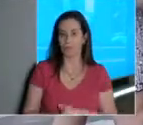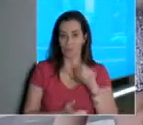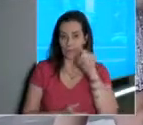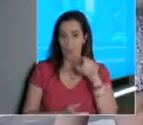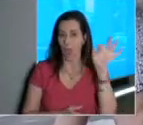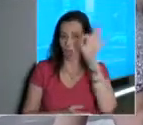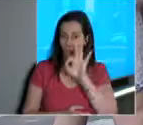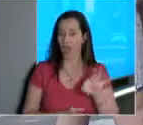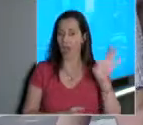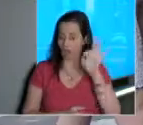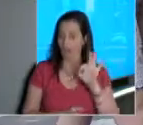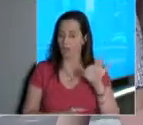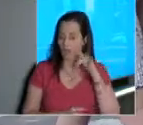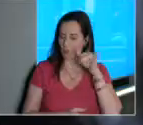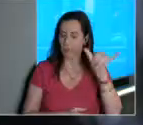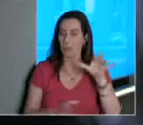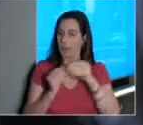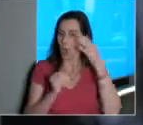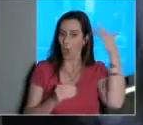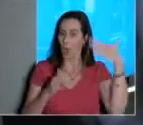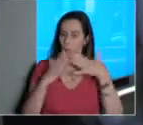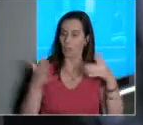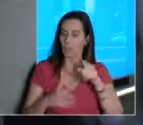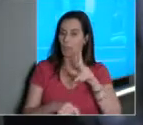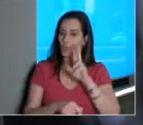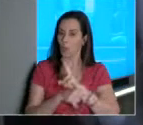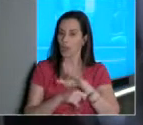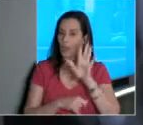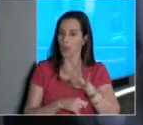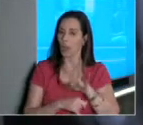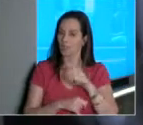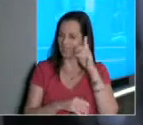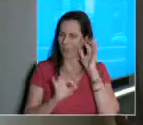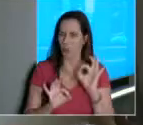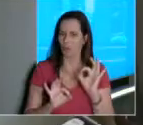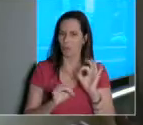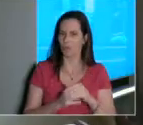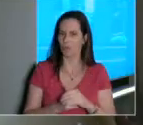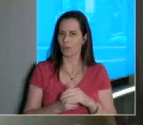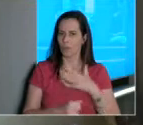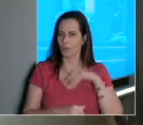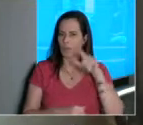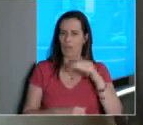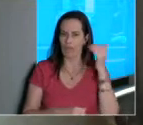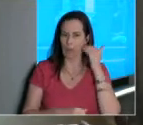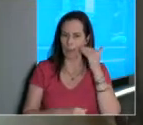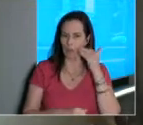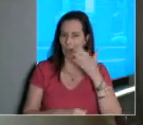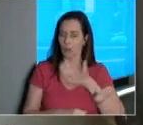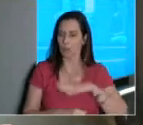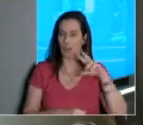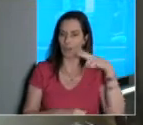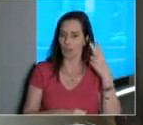פיי עדיין בעיצומו של המסע, ולצד חלומות גדולים, היא שומרת גם על רגליים על הקרקע. אני רוצה להגיע להוליווד, אני רוצה